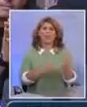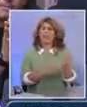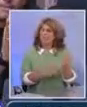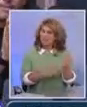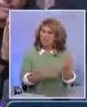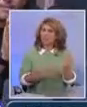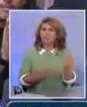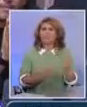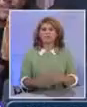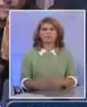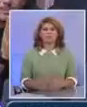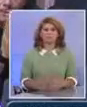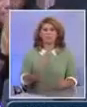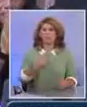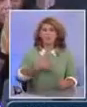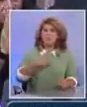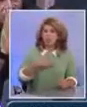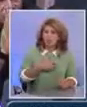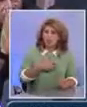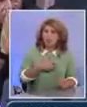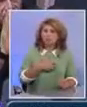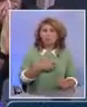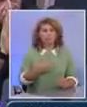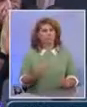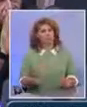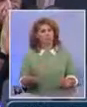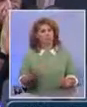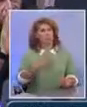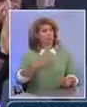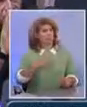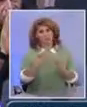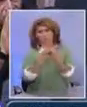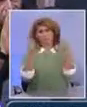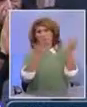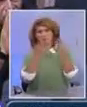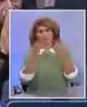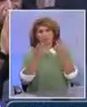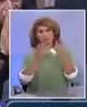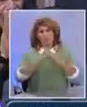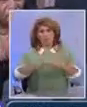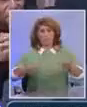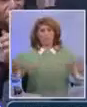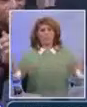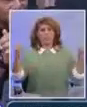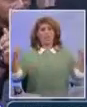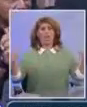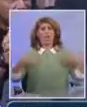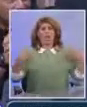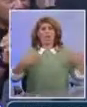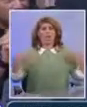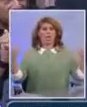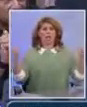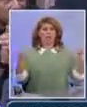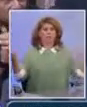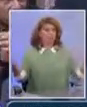τους, ο ψυχισμός τους. Μα τότε δεν θέλουμε να κάνουμε σχολεία. Παιδικές χαρές θέλουμε να κάνουμε, εν